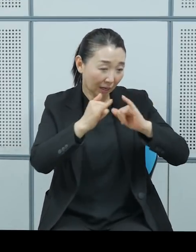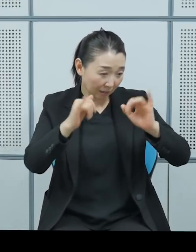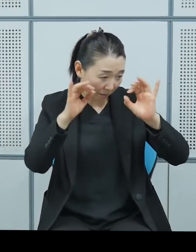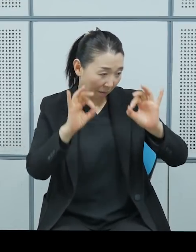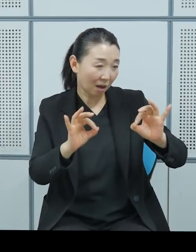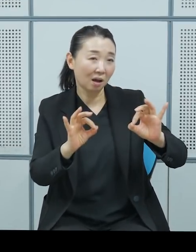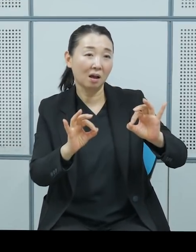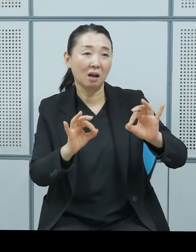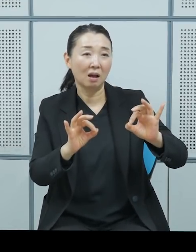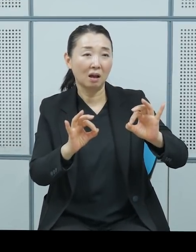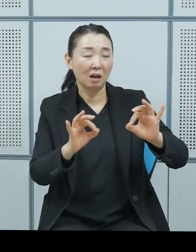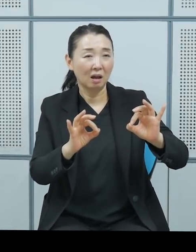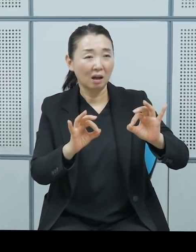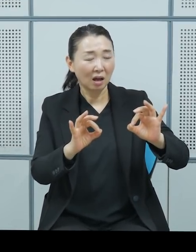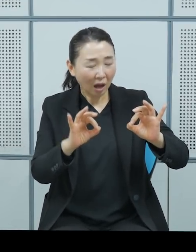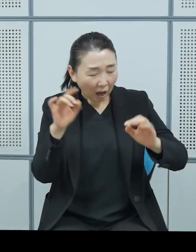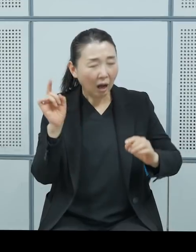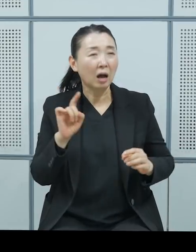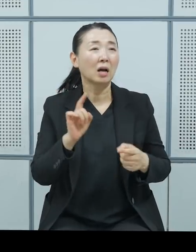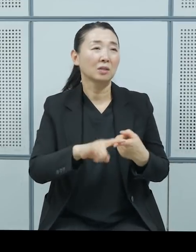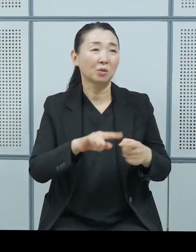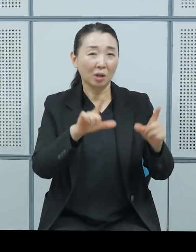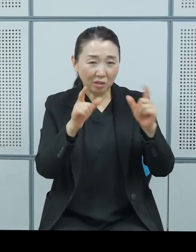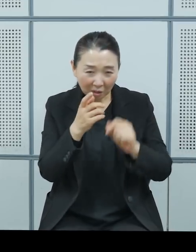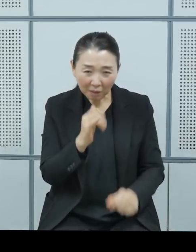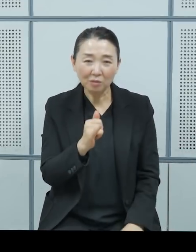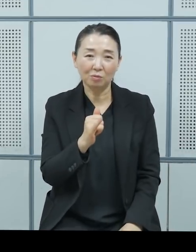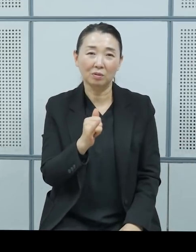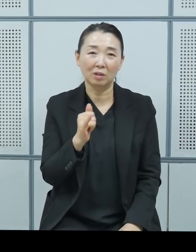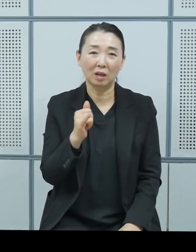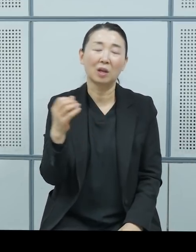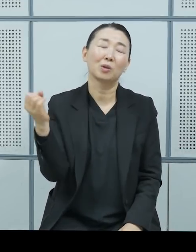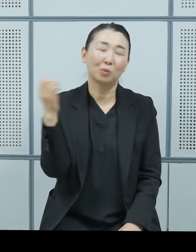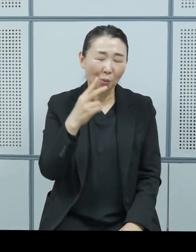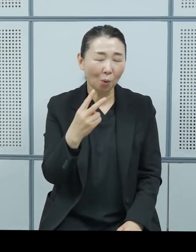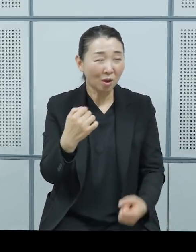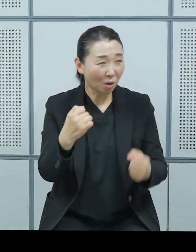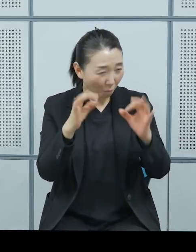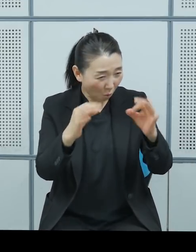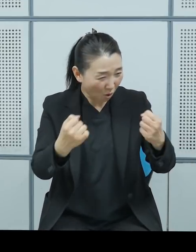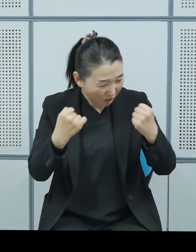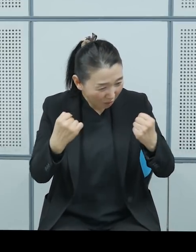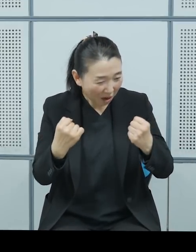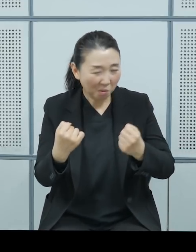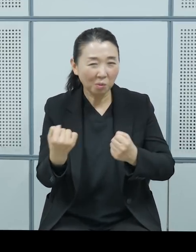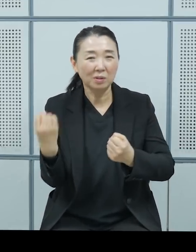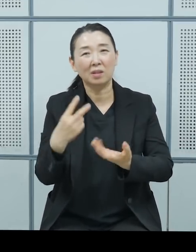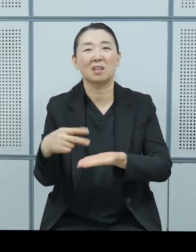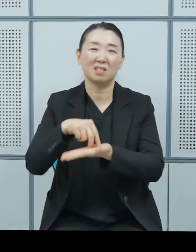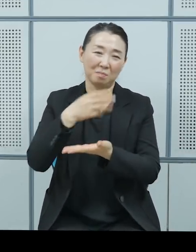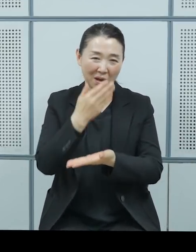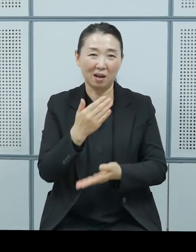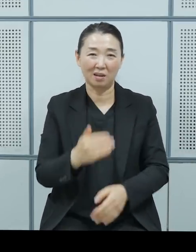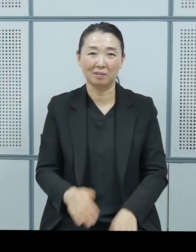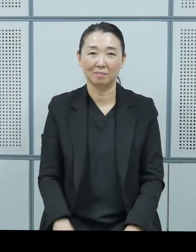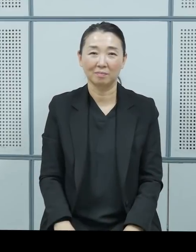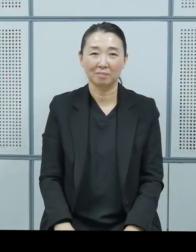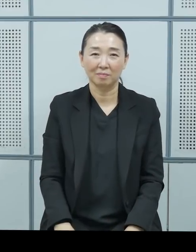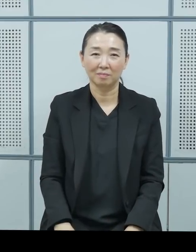때 저렇게도 살 수 있구나. 그리고 일어나거든요. 네. 일어나거든요.